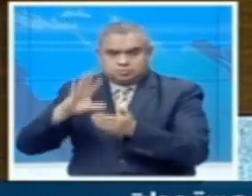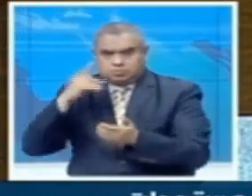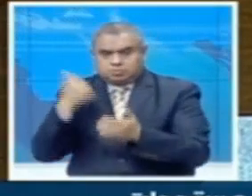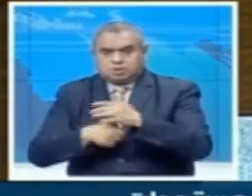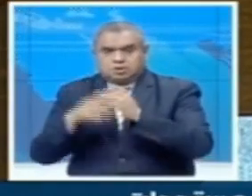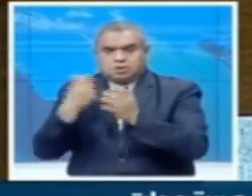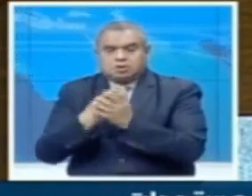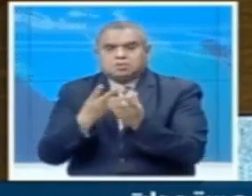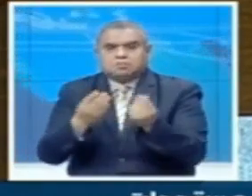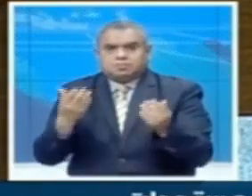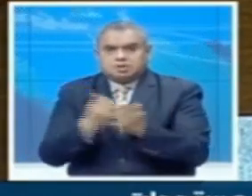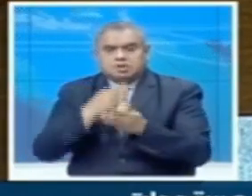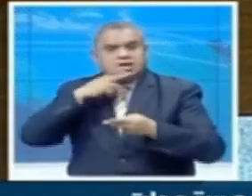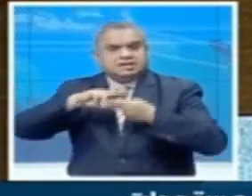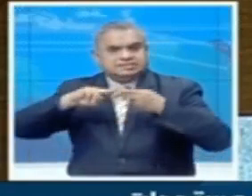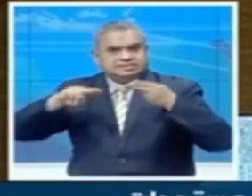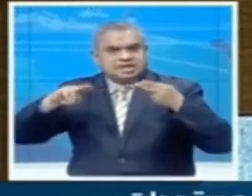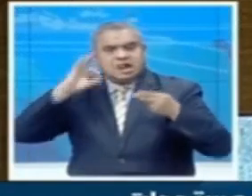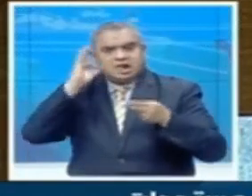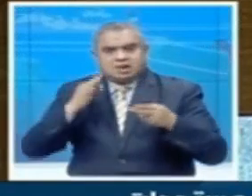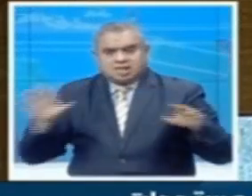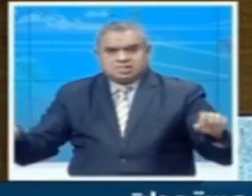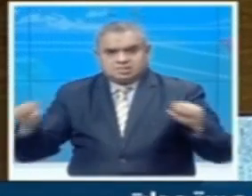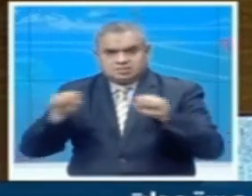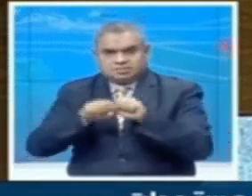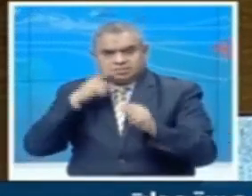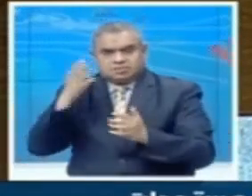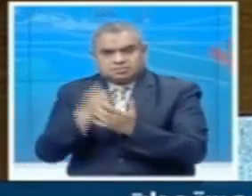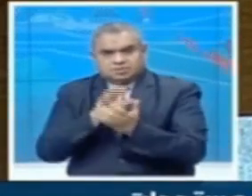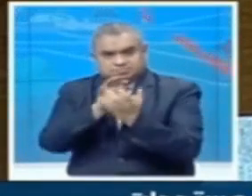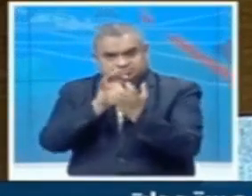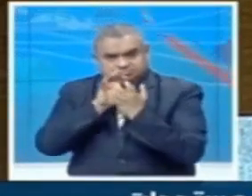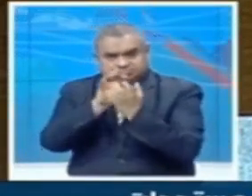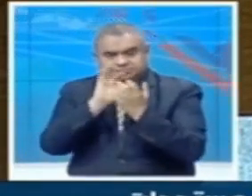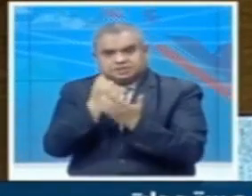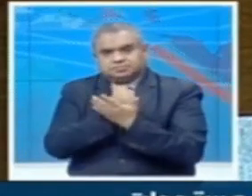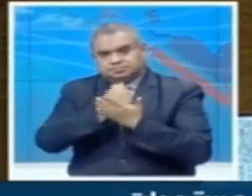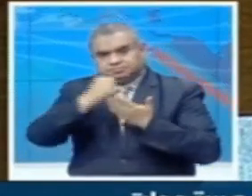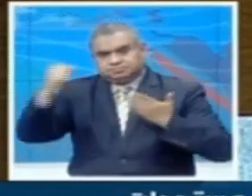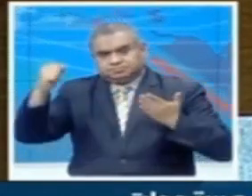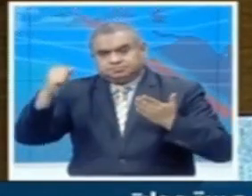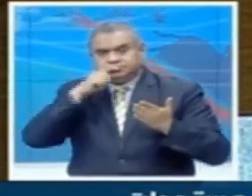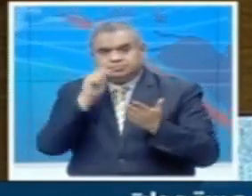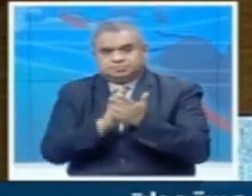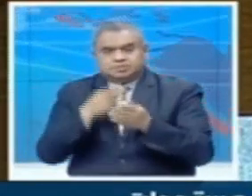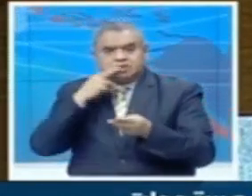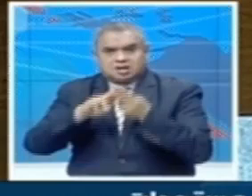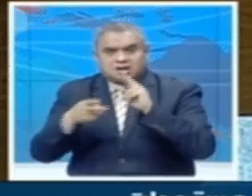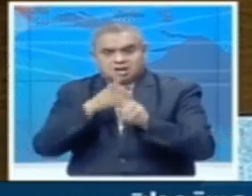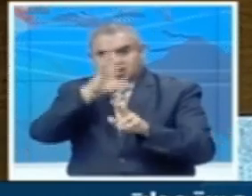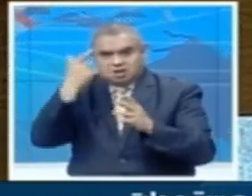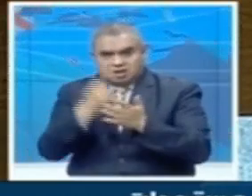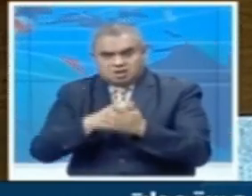فتح آفاق السلام ومعالجة جذور الصراع. إن كل من يقف ضد